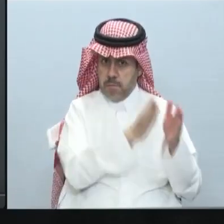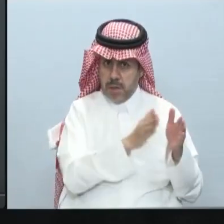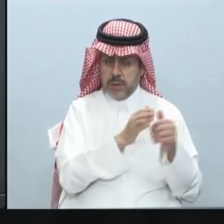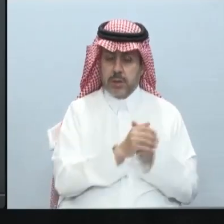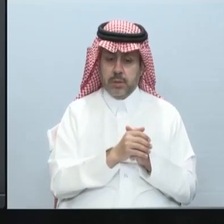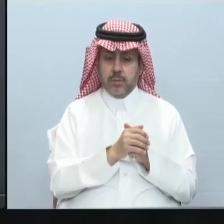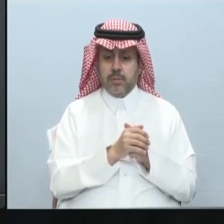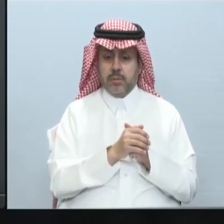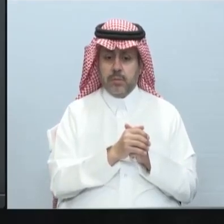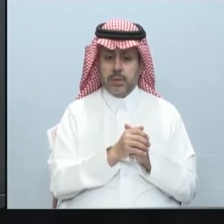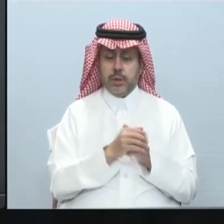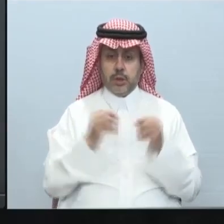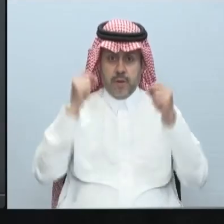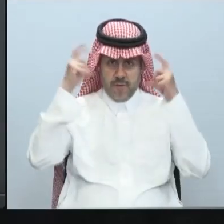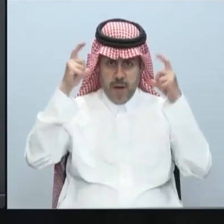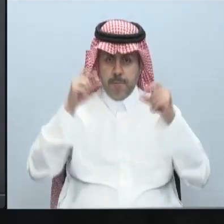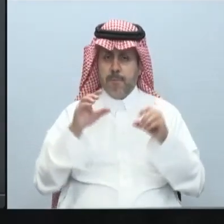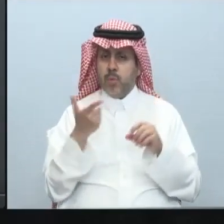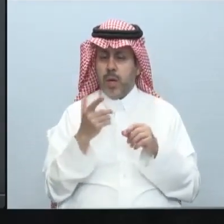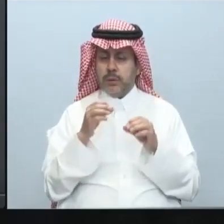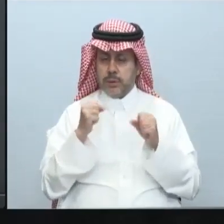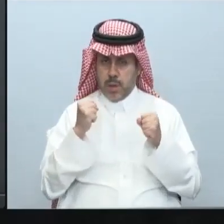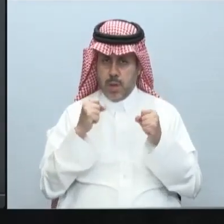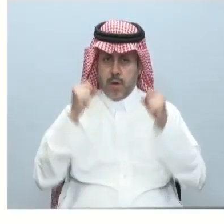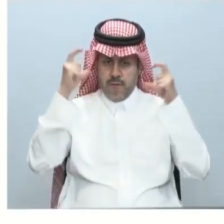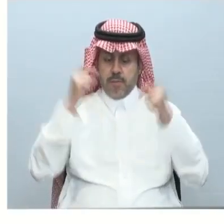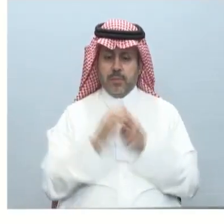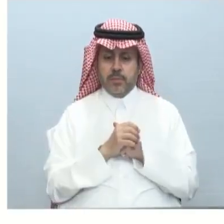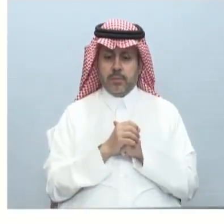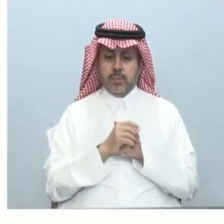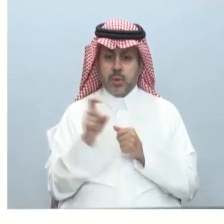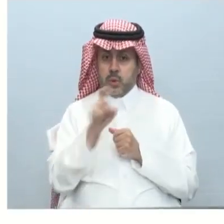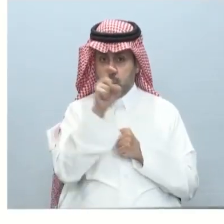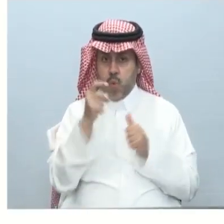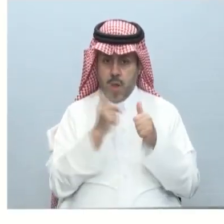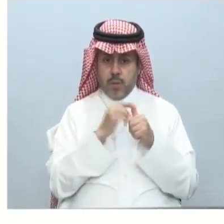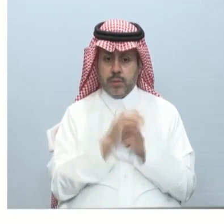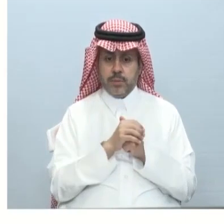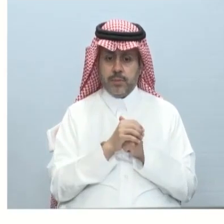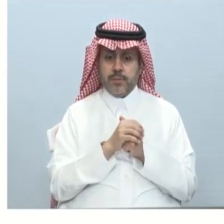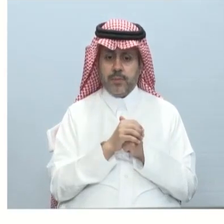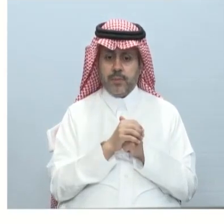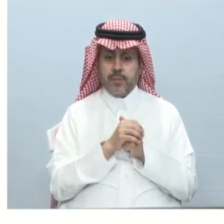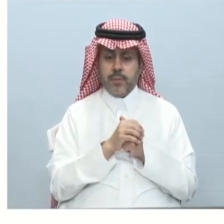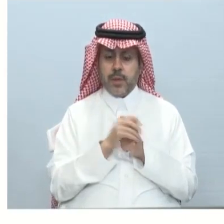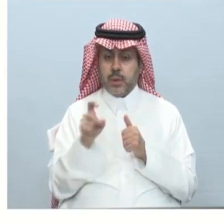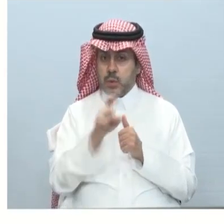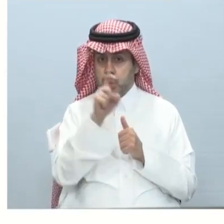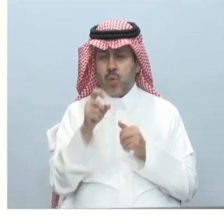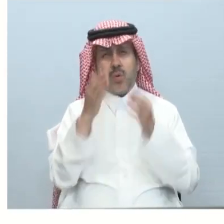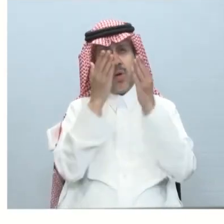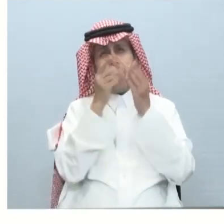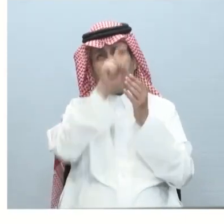واخواتي نتحقق من فهمنا لهذا الدرس السؤال الاول سؤال العبد